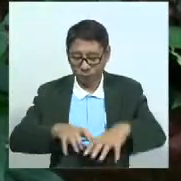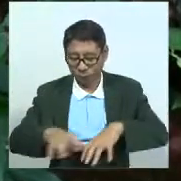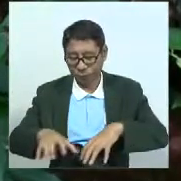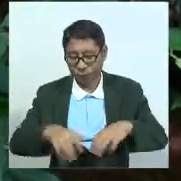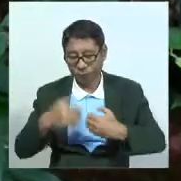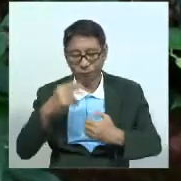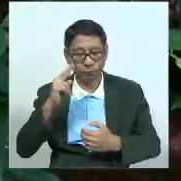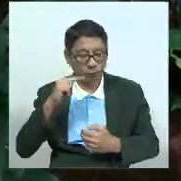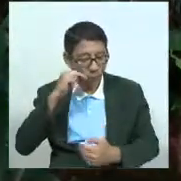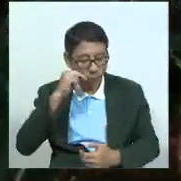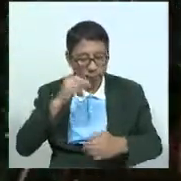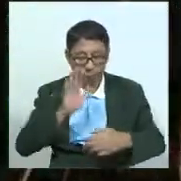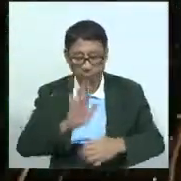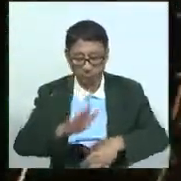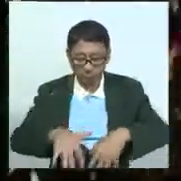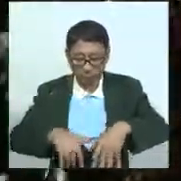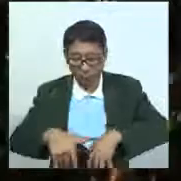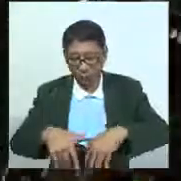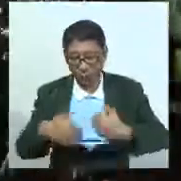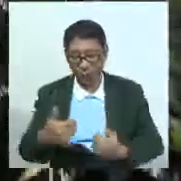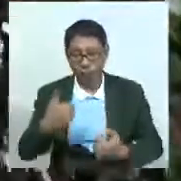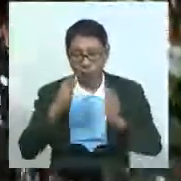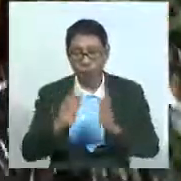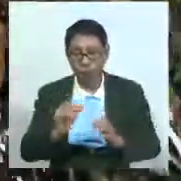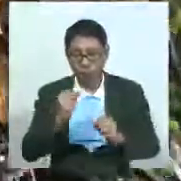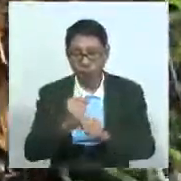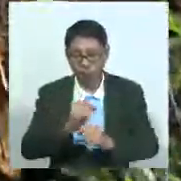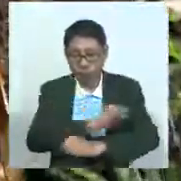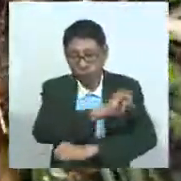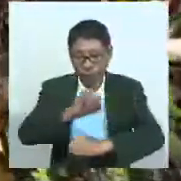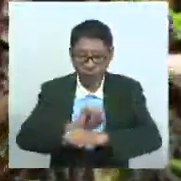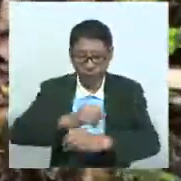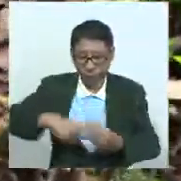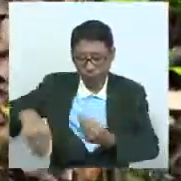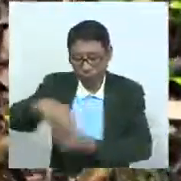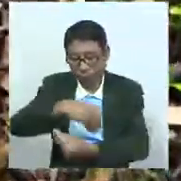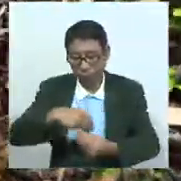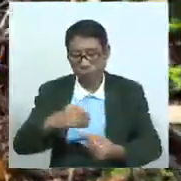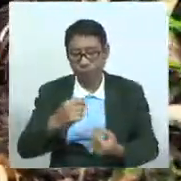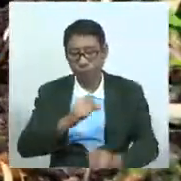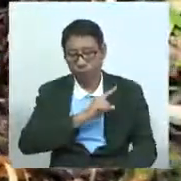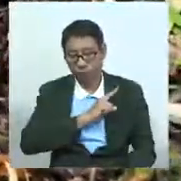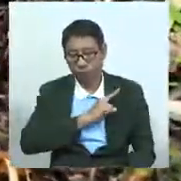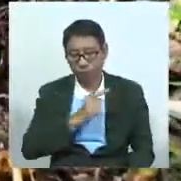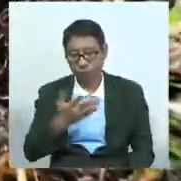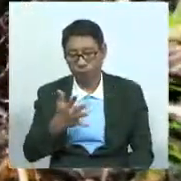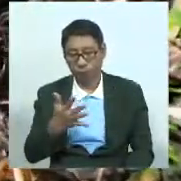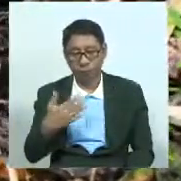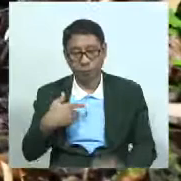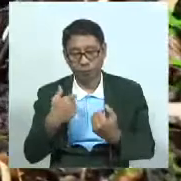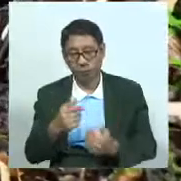พยากรน้ำชุมชนจนชาวบ้านที่เคยทำแต่ไร่หมุนเวียนไม่มีที่ทำกินของตัวเองรู้จักการสำรวจพื้น